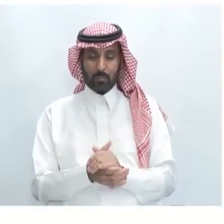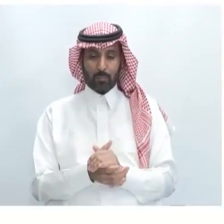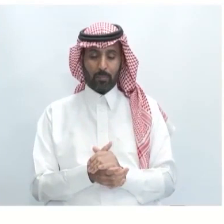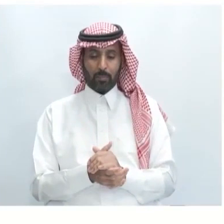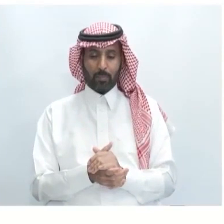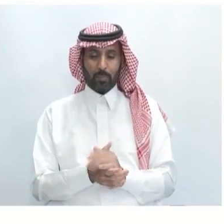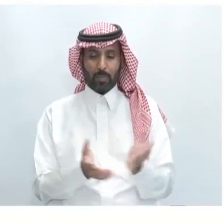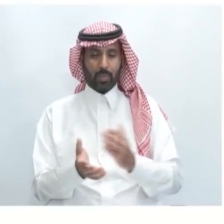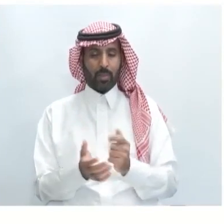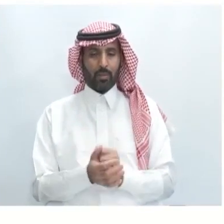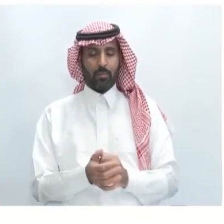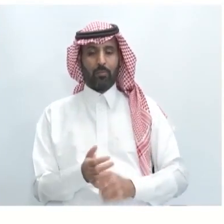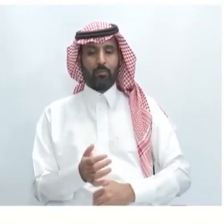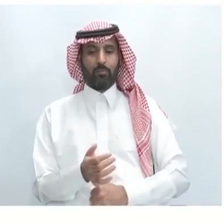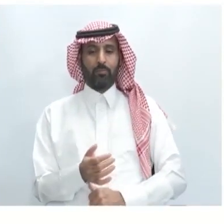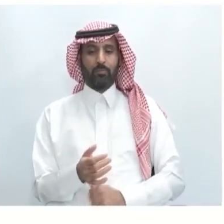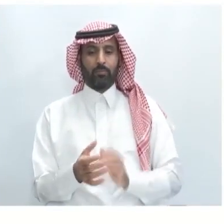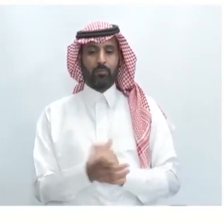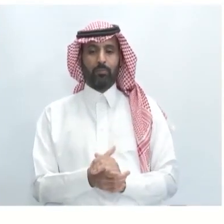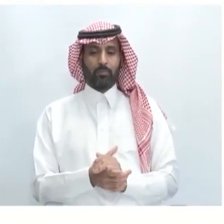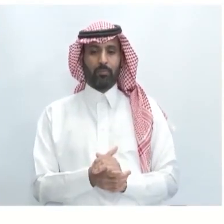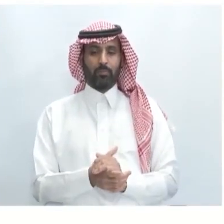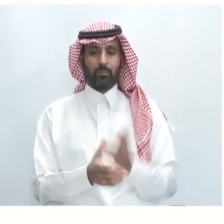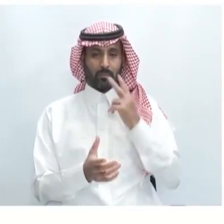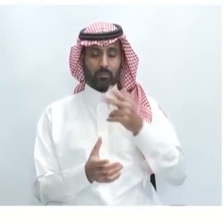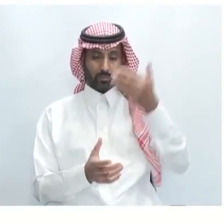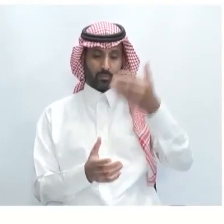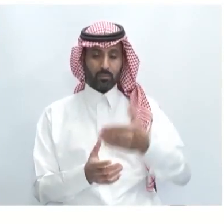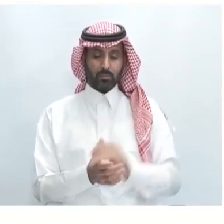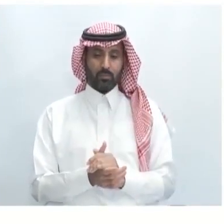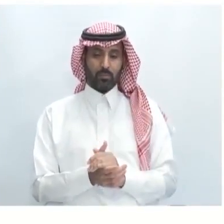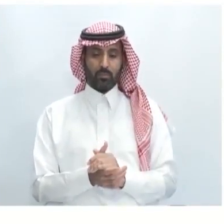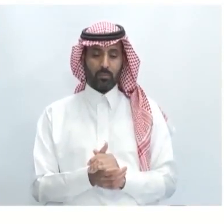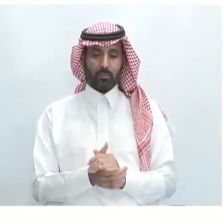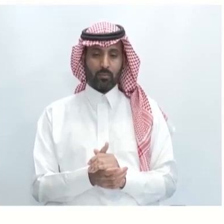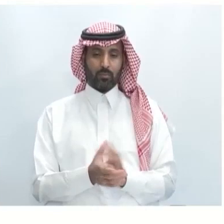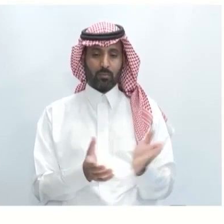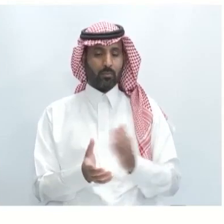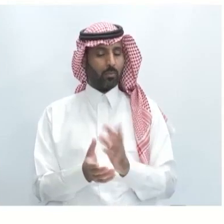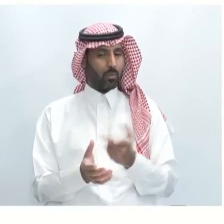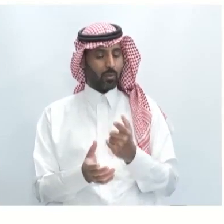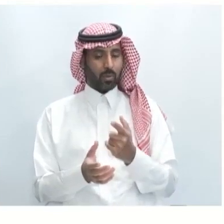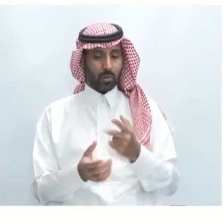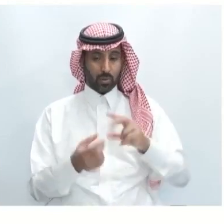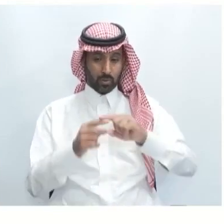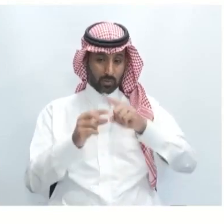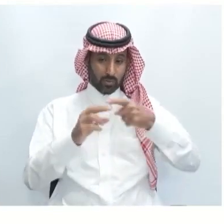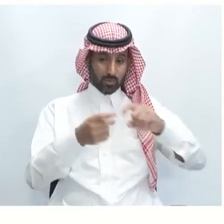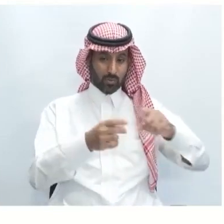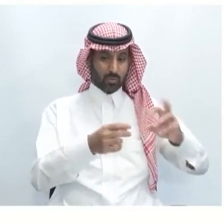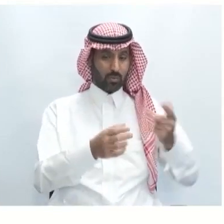الارتباط بينهم وكيف سيتم الان انظر الى هذه الصوره نعود لها ما هي هذه